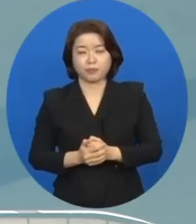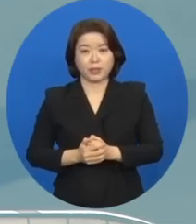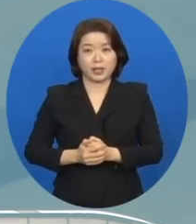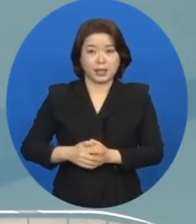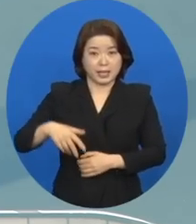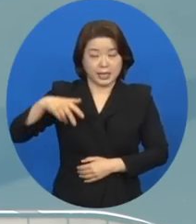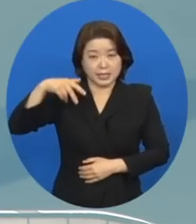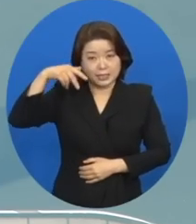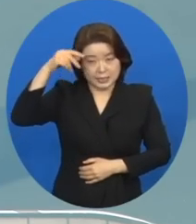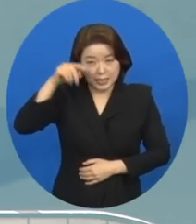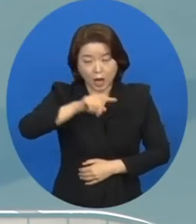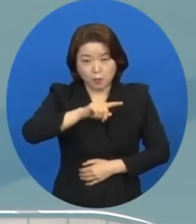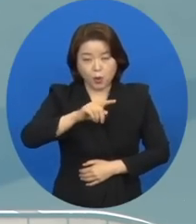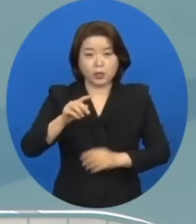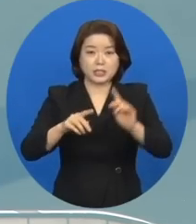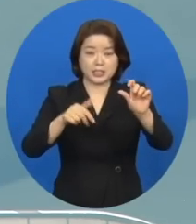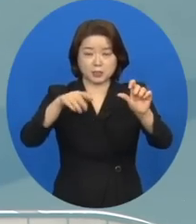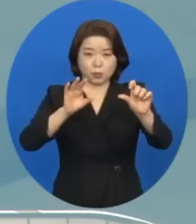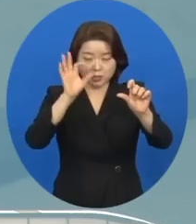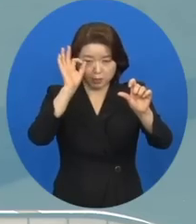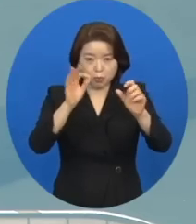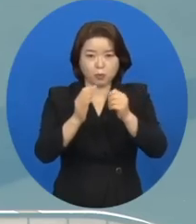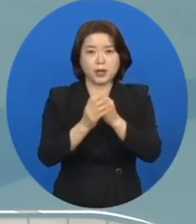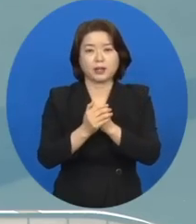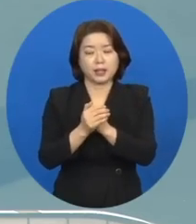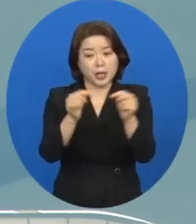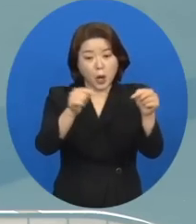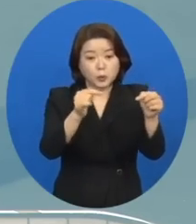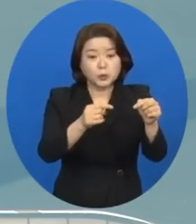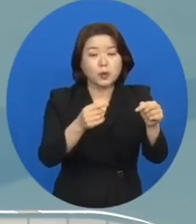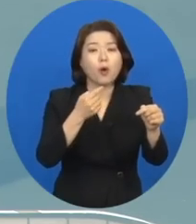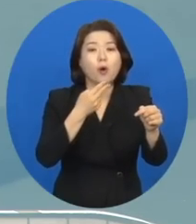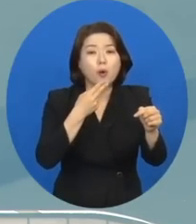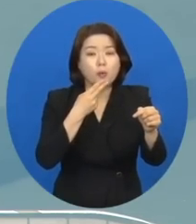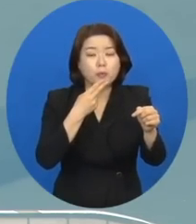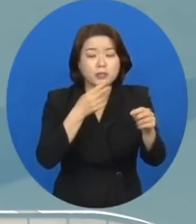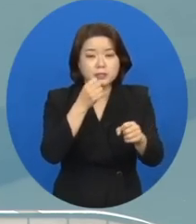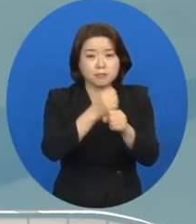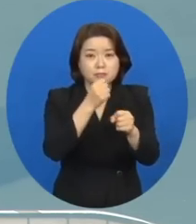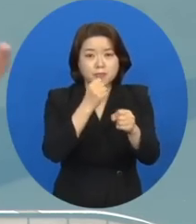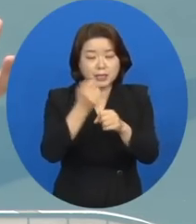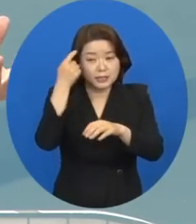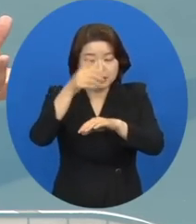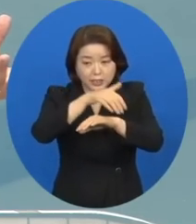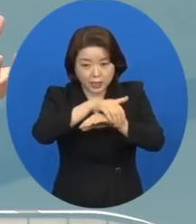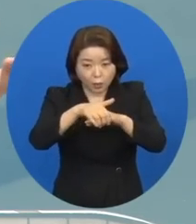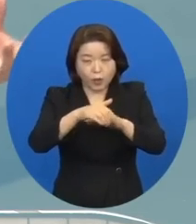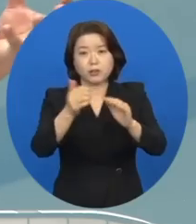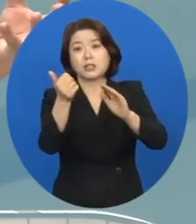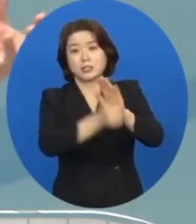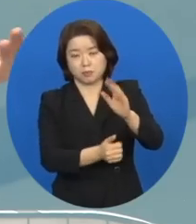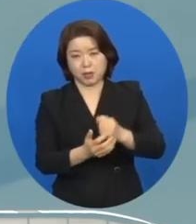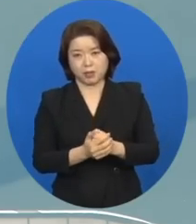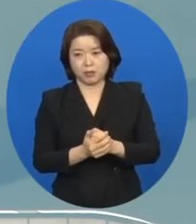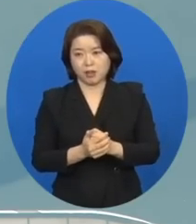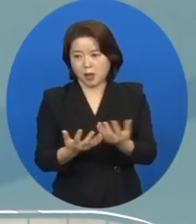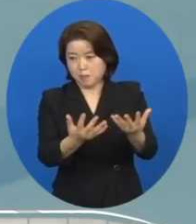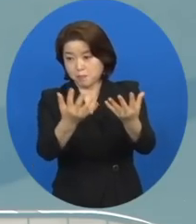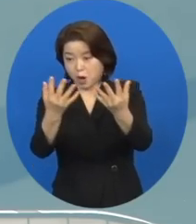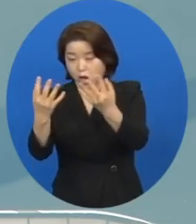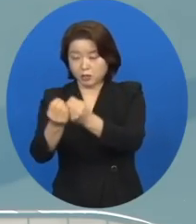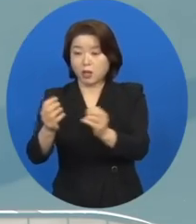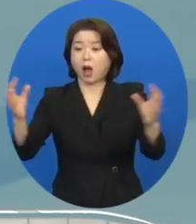보면 의논 없이 세워진 계획은 실패한다 이렇게 되어 있습니다. 집단지성이라는 표현을 쓰죠. 많은 사람들이